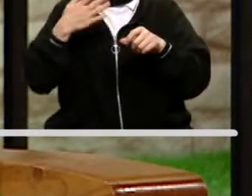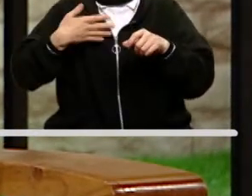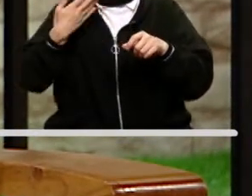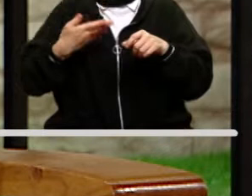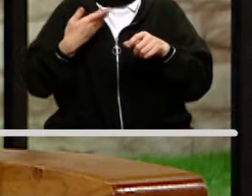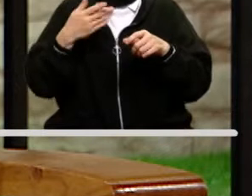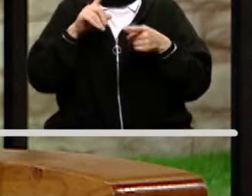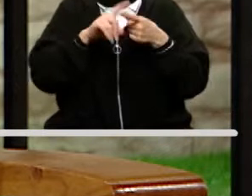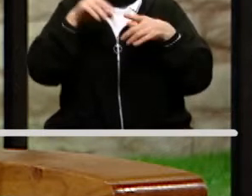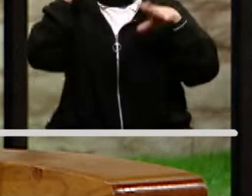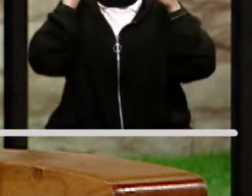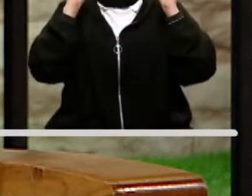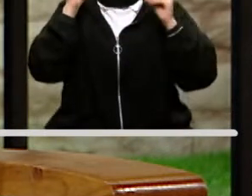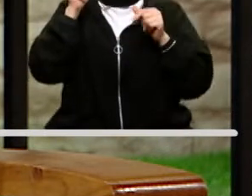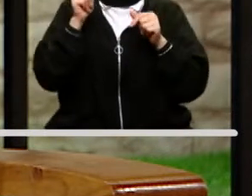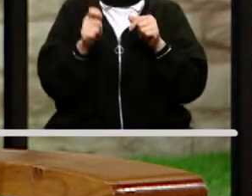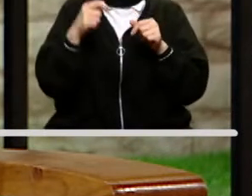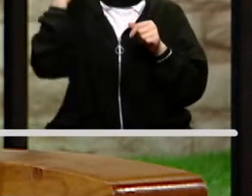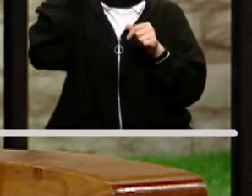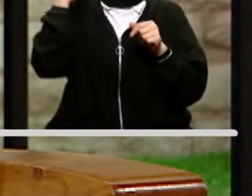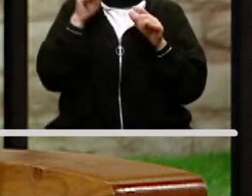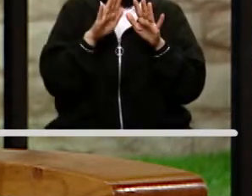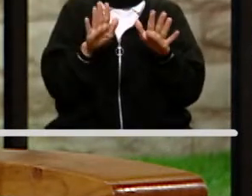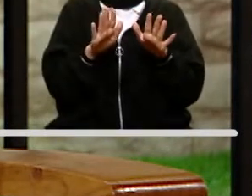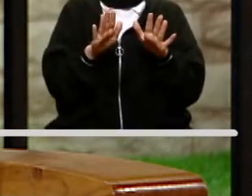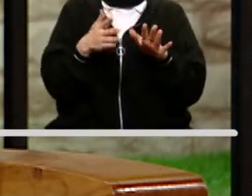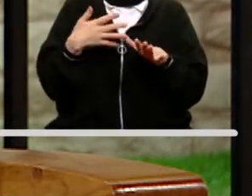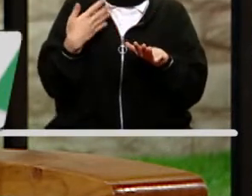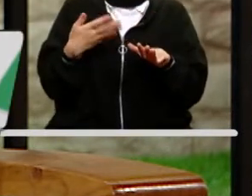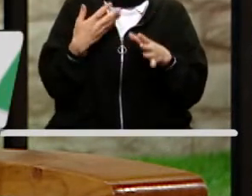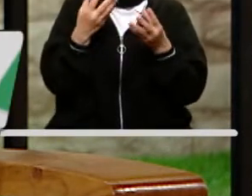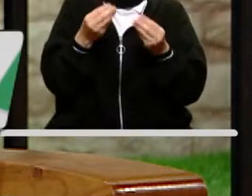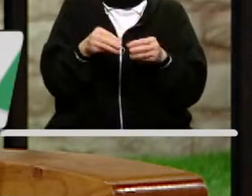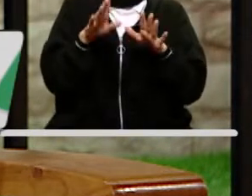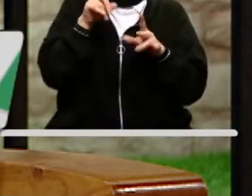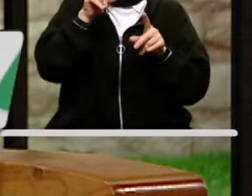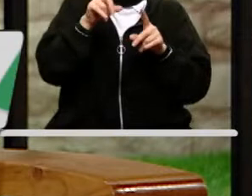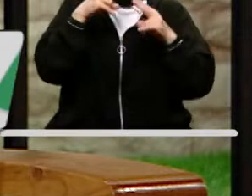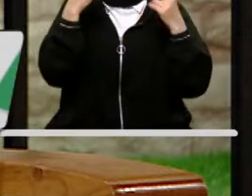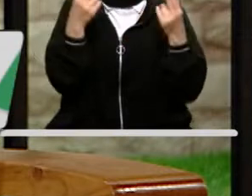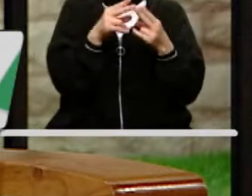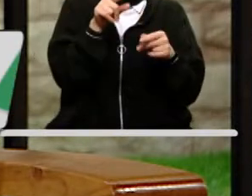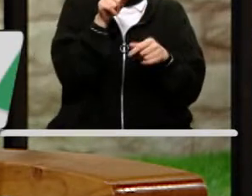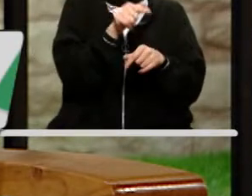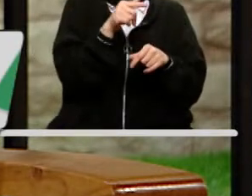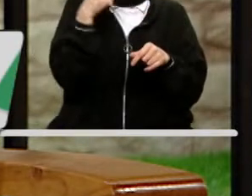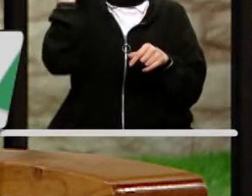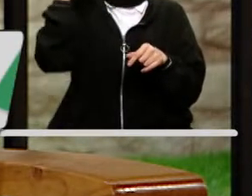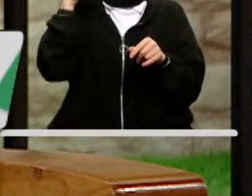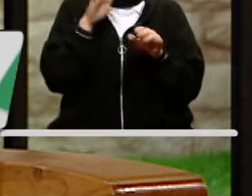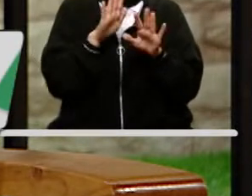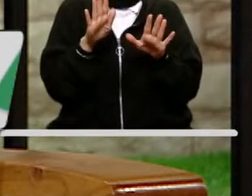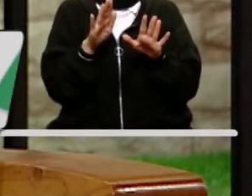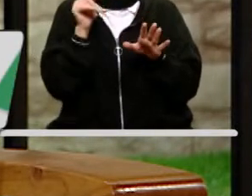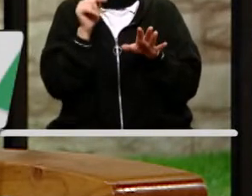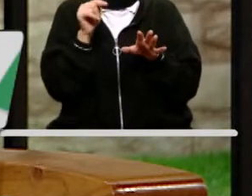Güzel. Ya inşallah öyle değil ama gerçekten düşünemem. Merakın olmadığı bir dünyayı siz de düşünemediniz. Eminim bunu şu an hayal etmeye ya da